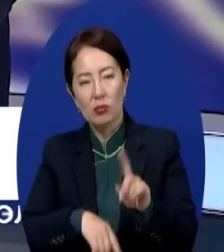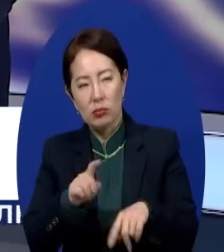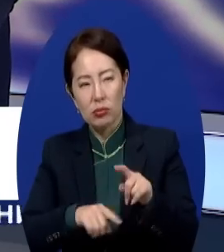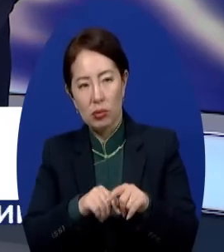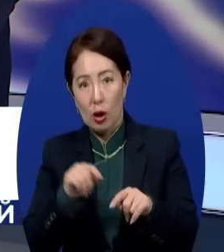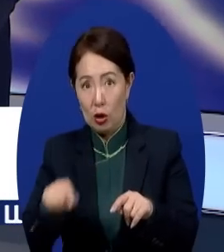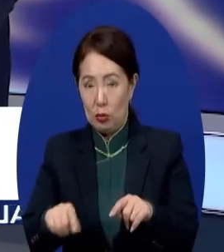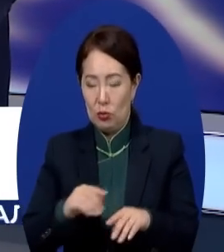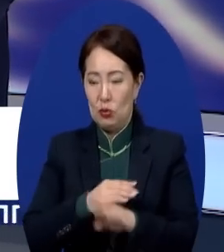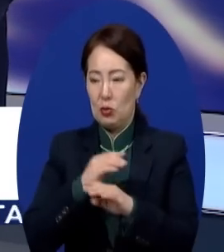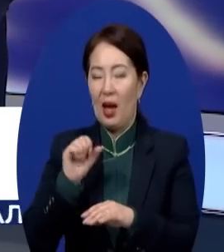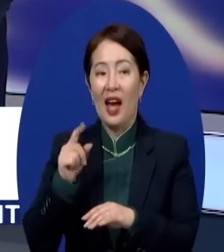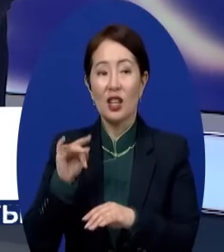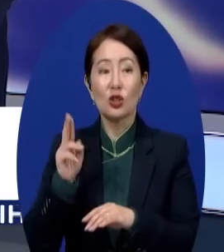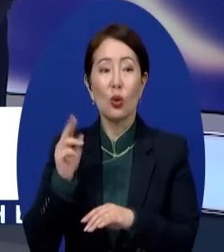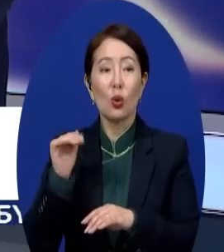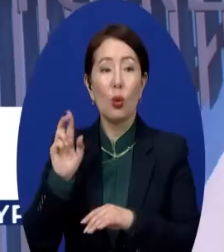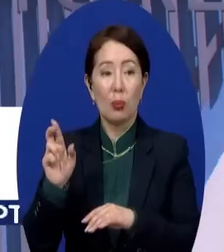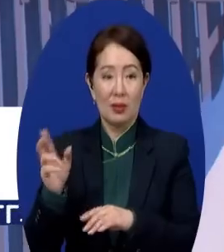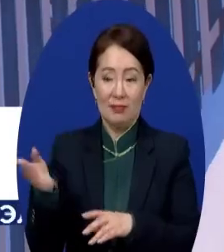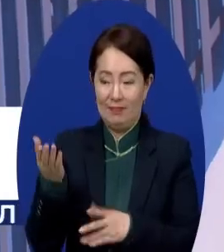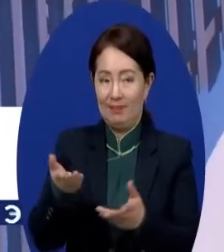жилийн аваргаар Ариус клуб тодорсон байна.